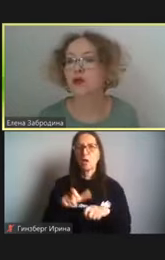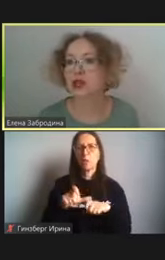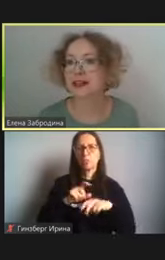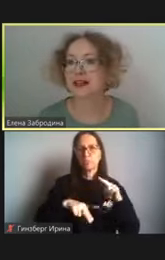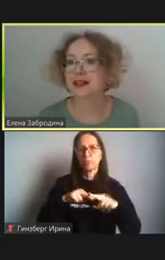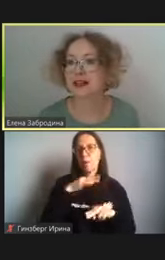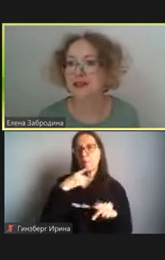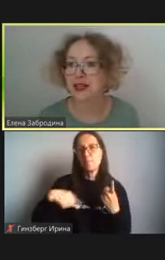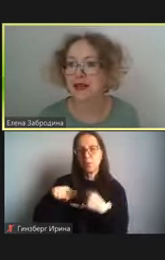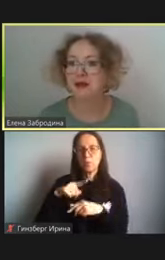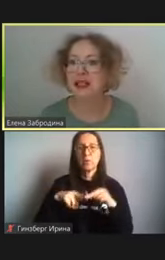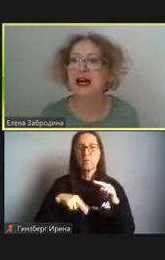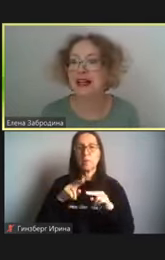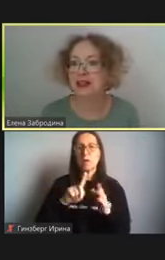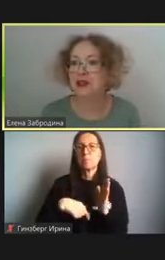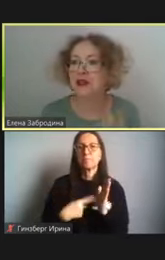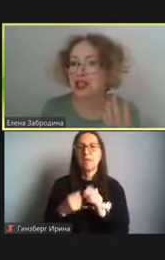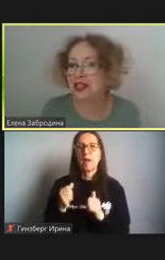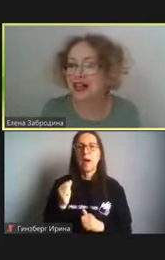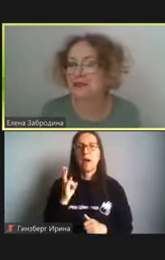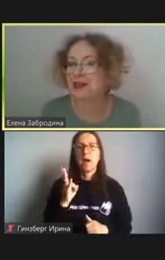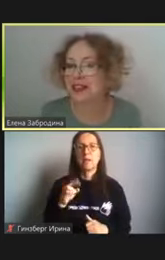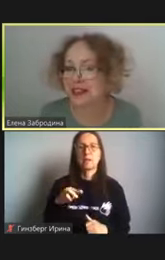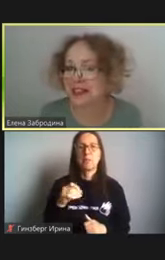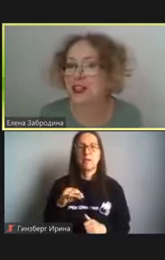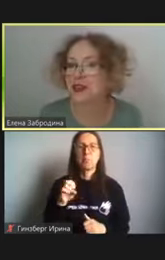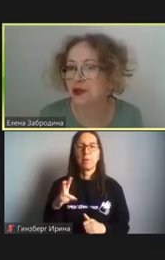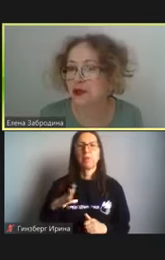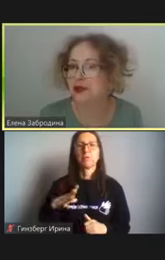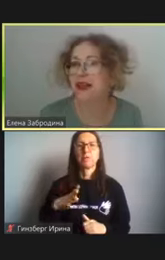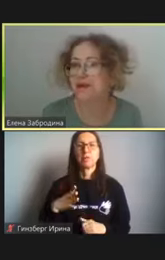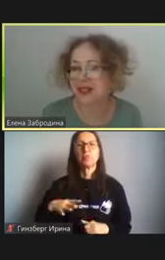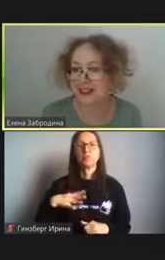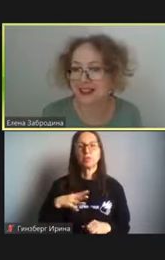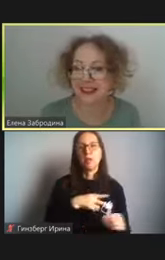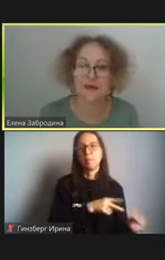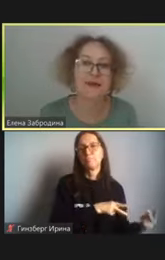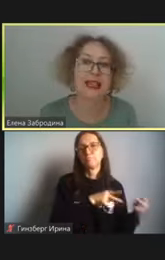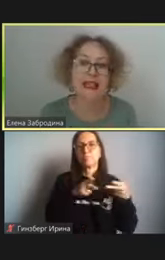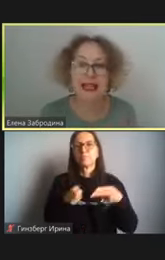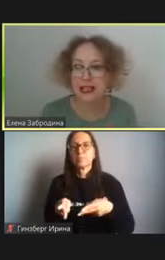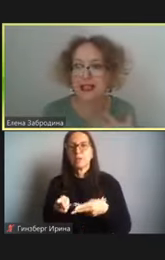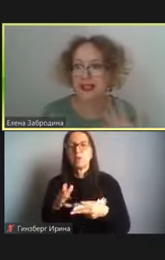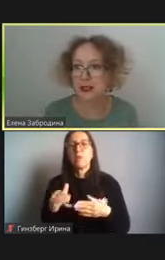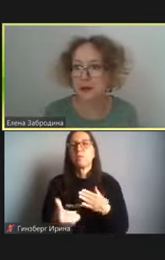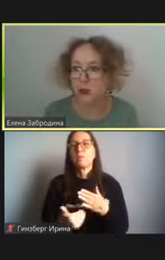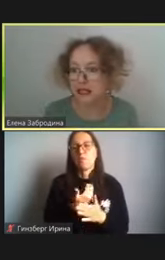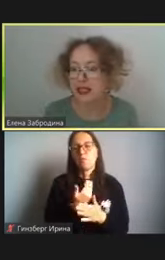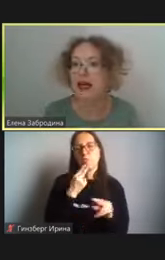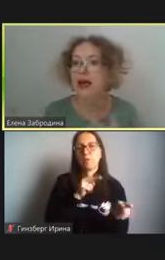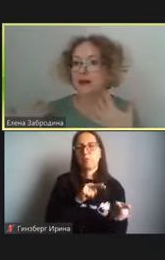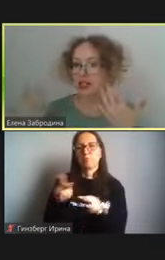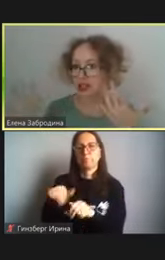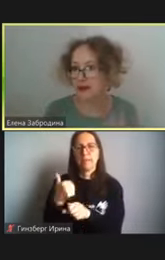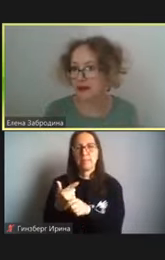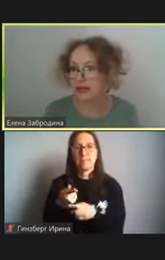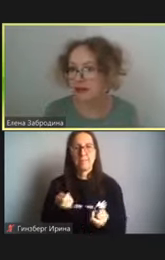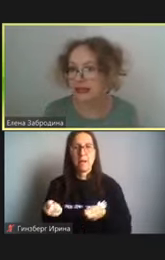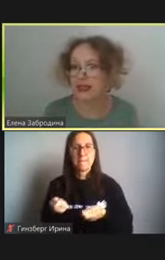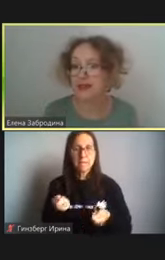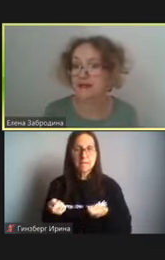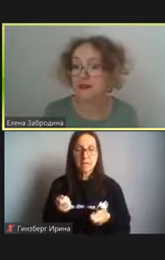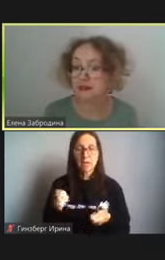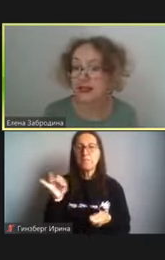на улицах Антверпена, который ожидал приезда нового наместника. Такие церемонии